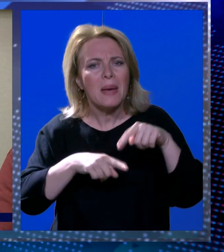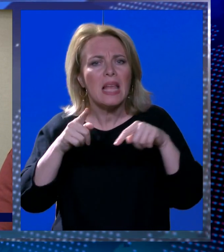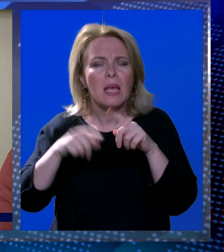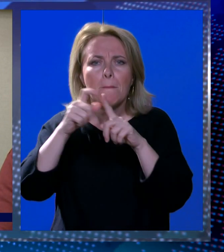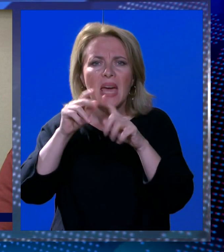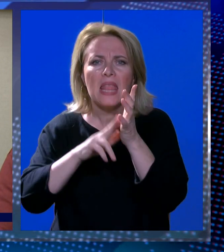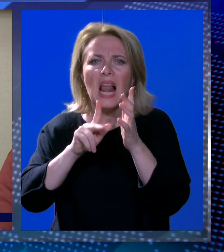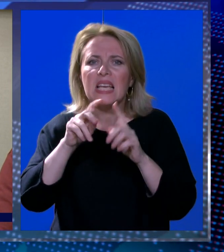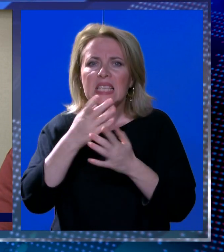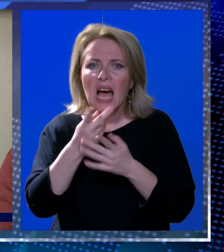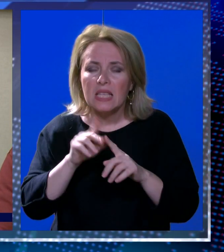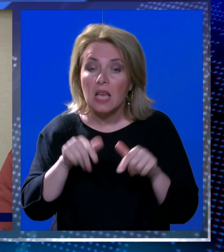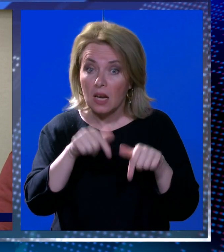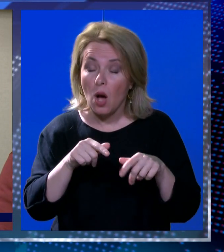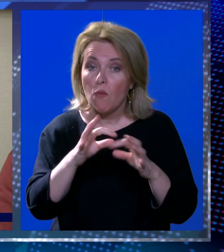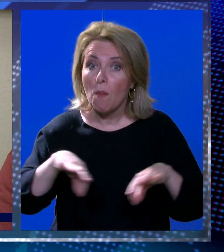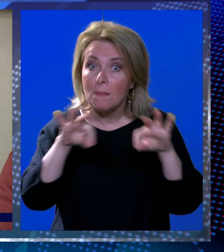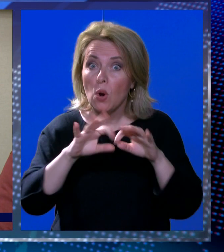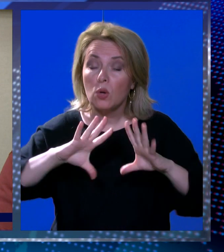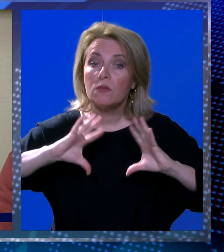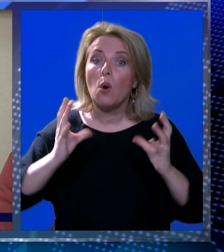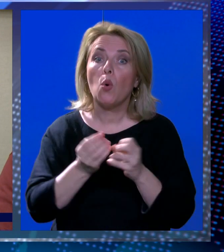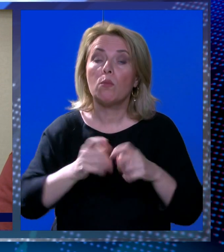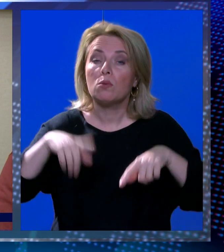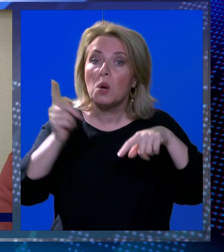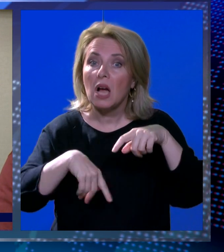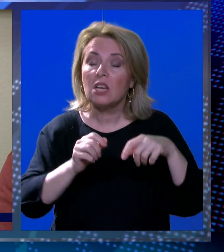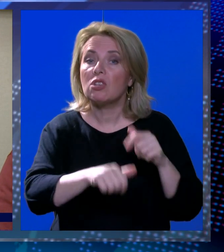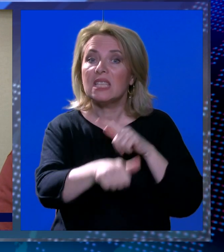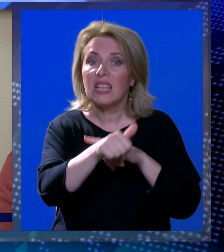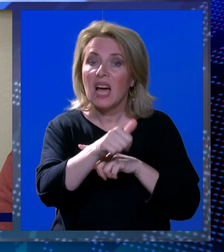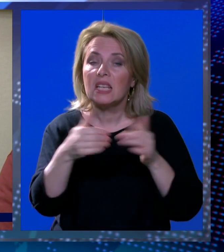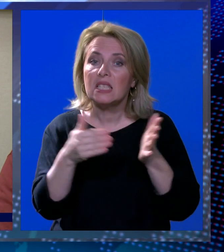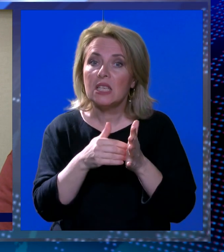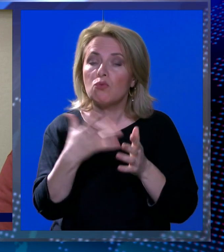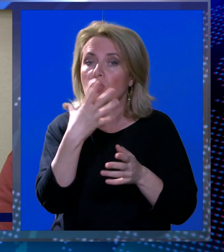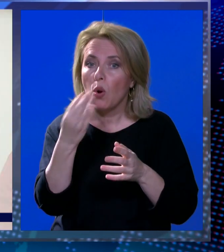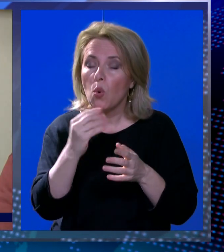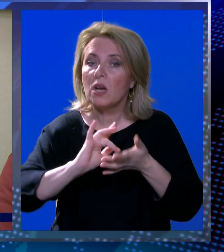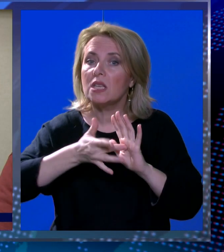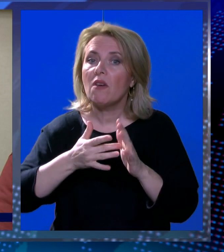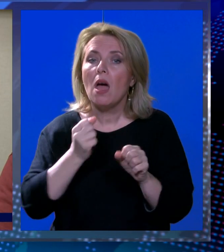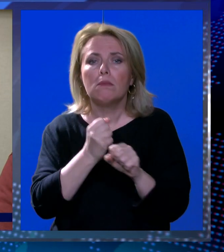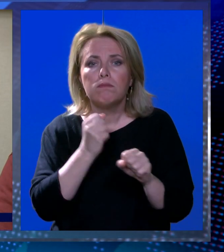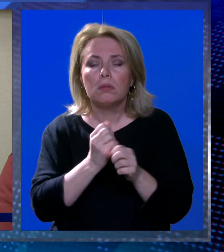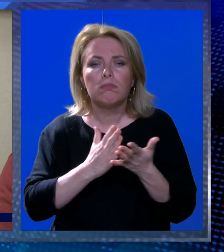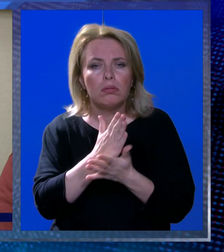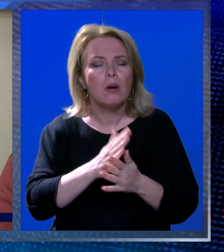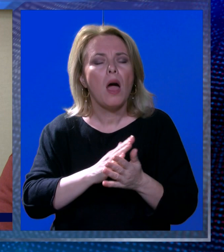projektima i tako dalje i tako dalje. Na ovom projektu ukupno smo penalizirani za 11.000 kuna. Sve je